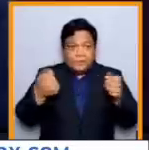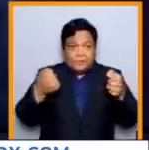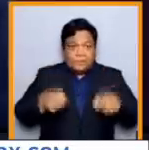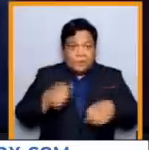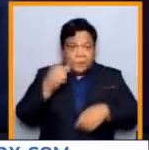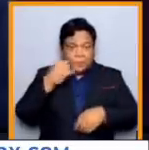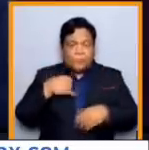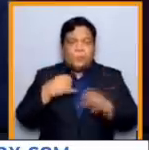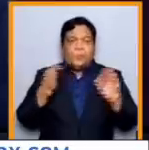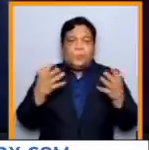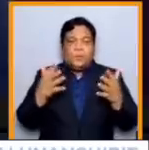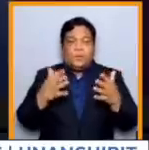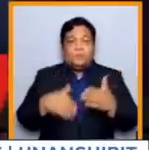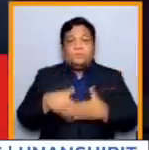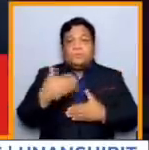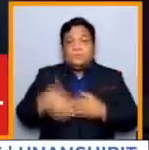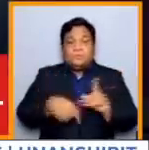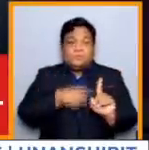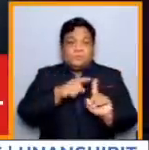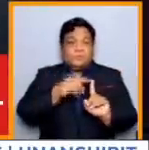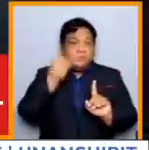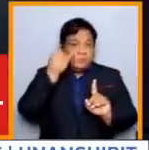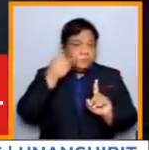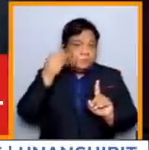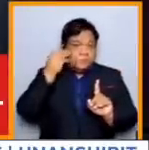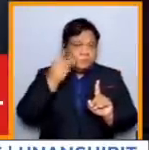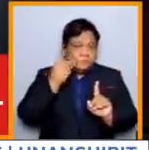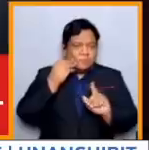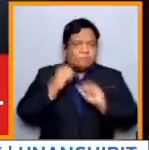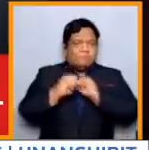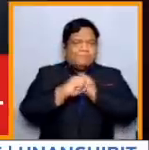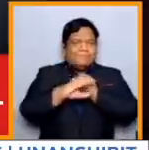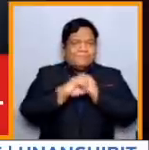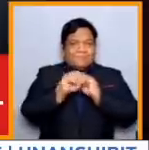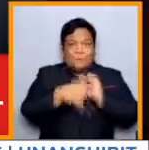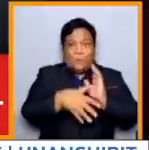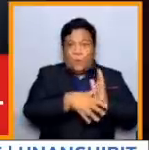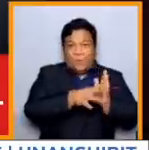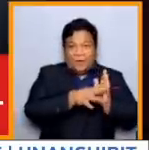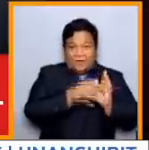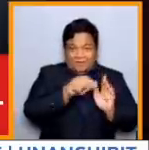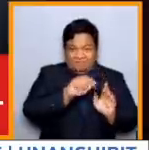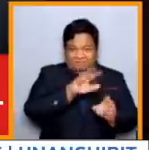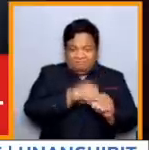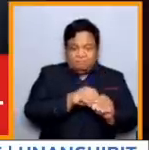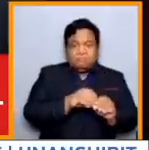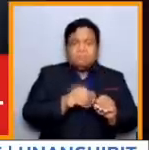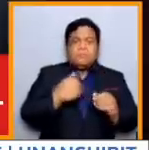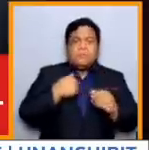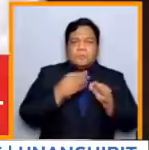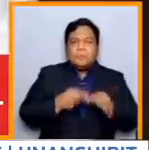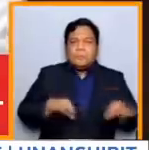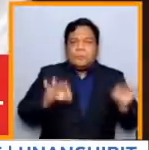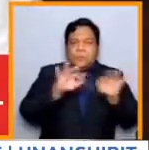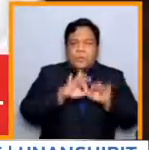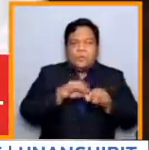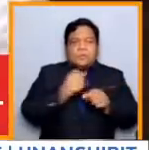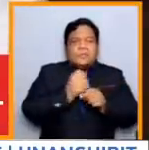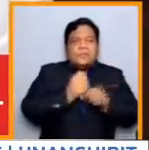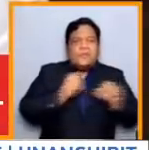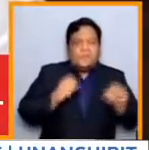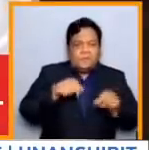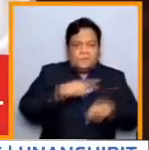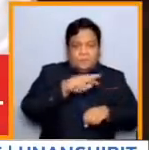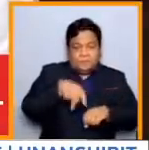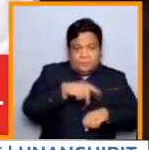Jose Montemayor sa e-rally ang kahalagahan ng militar sa internal at external security ng Pilipinas. Wala naman public activity kahapon